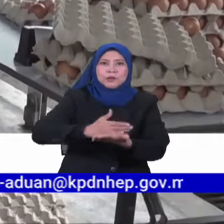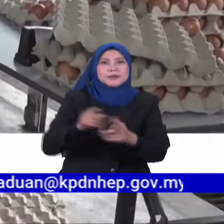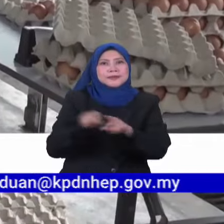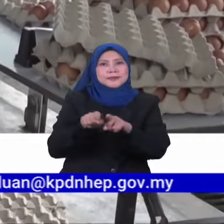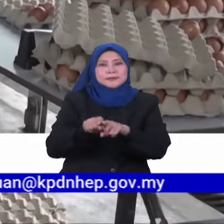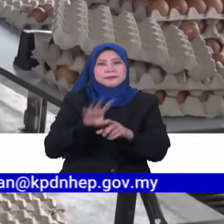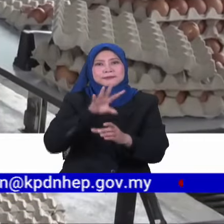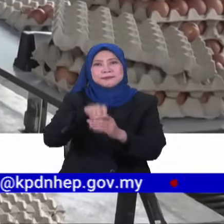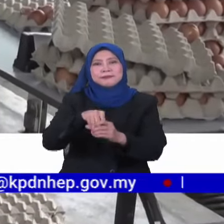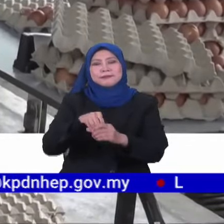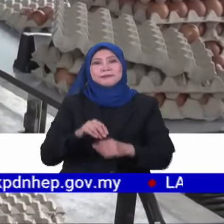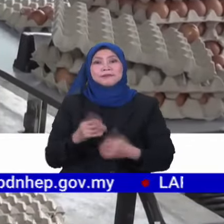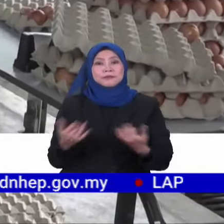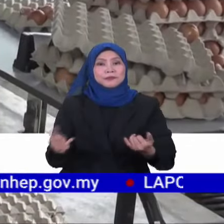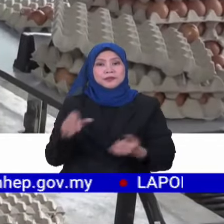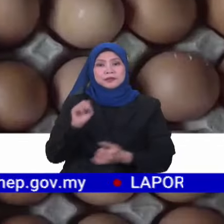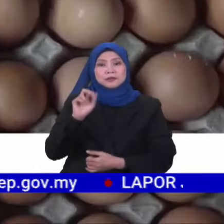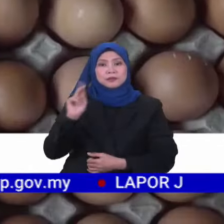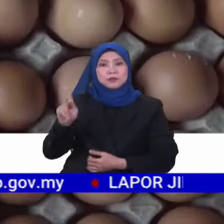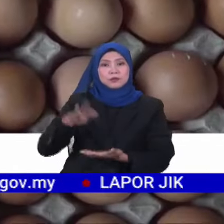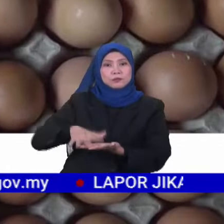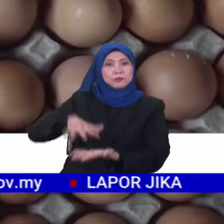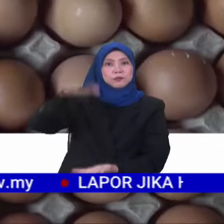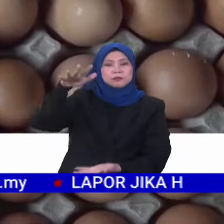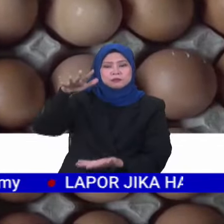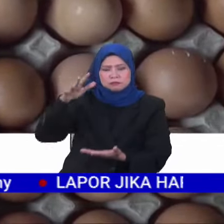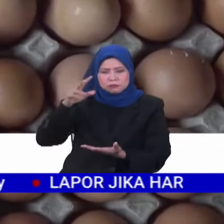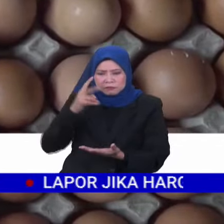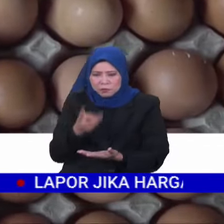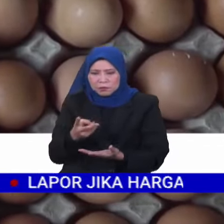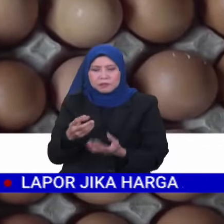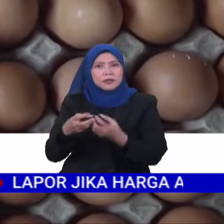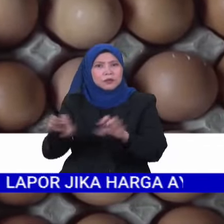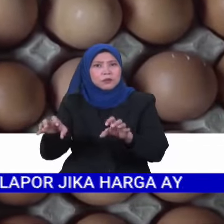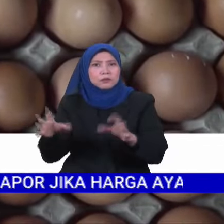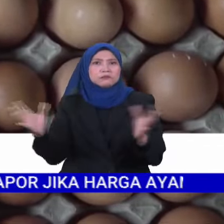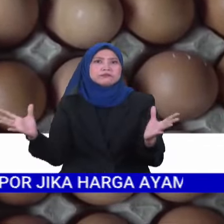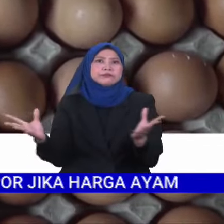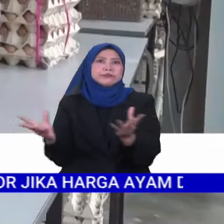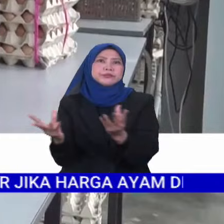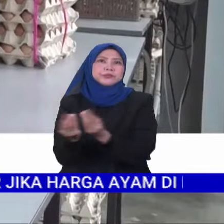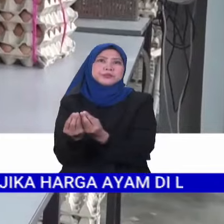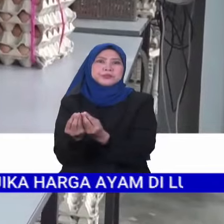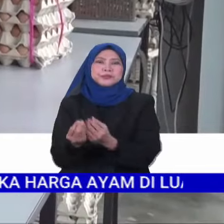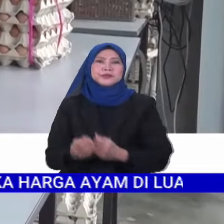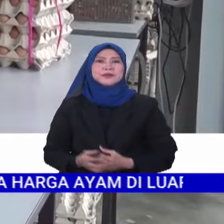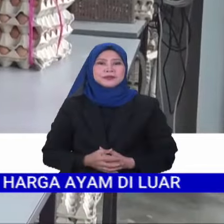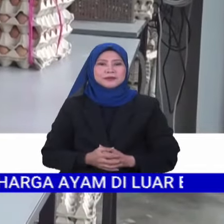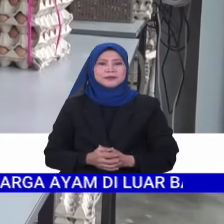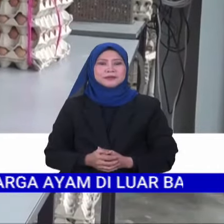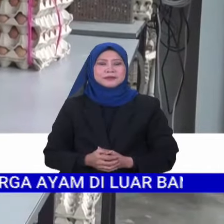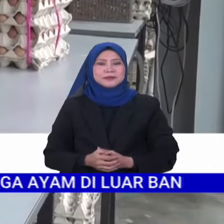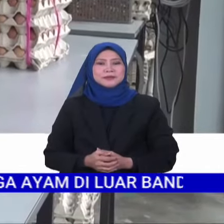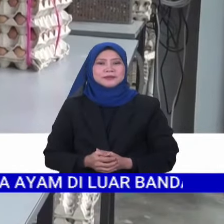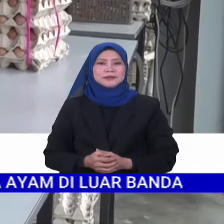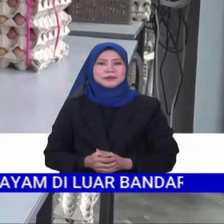tinjauan juga mendapati stok bagi bakalan telur beku tentu the lounge